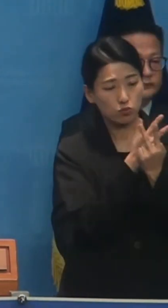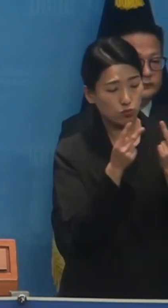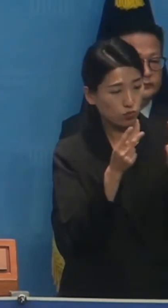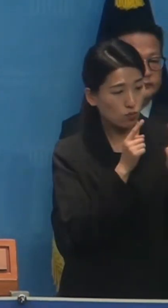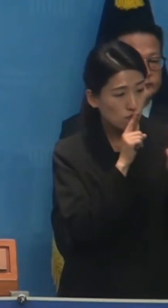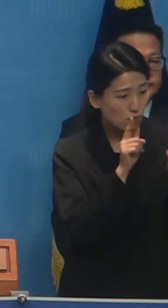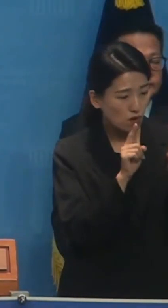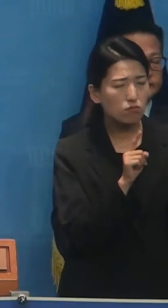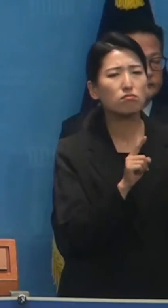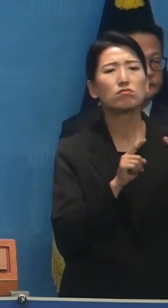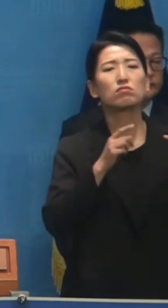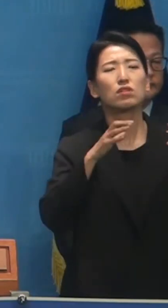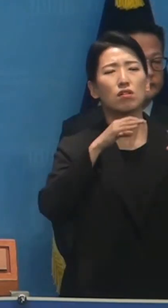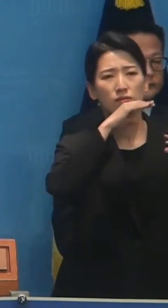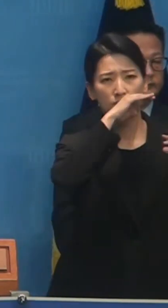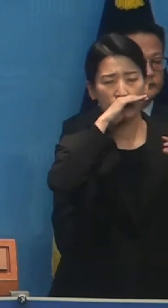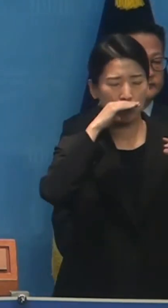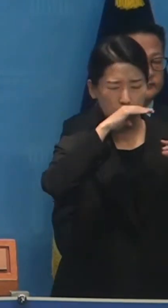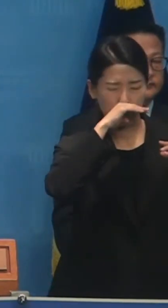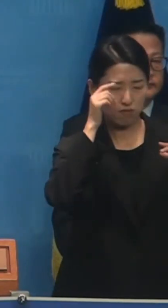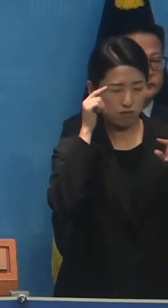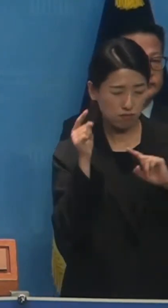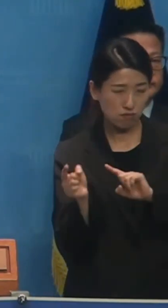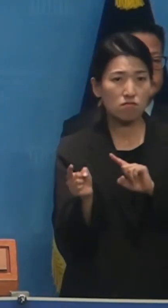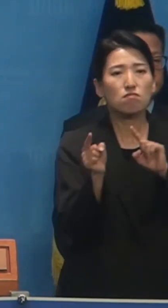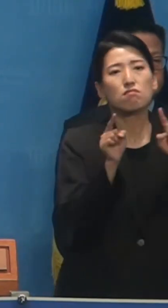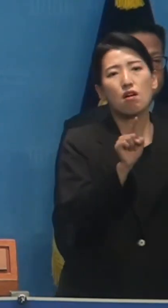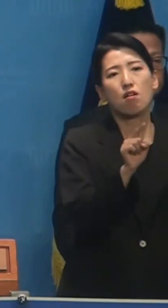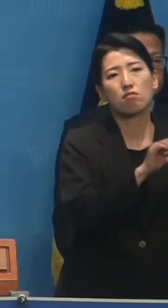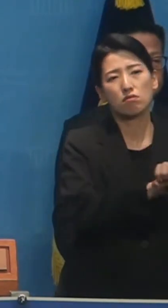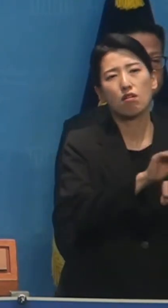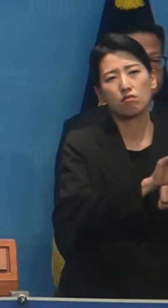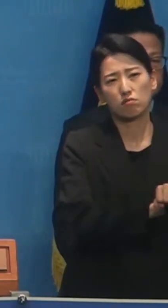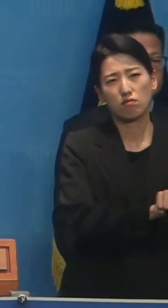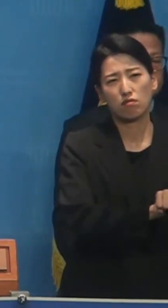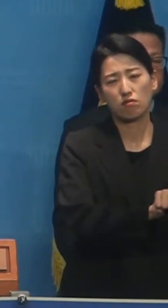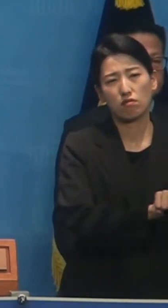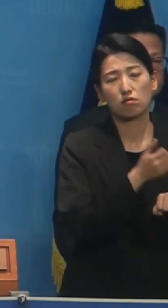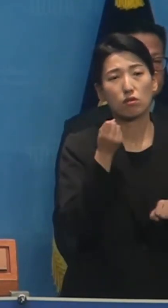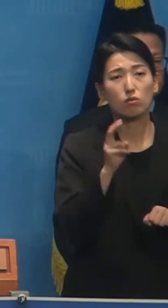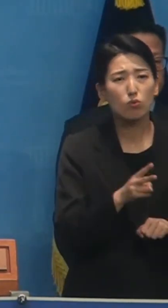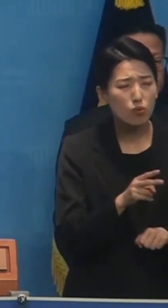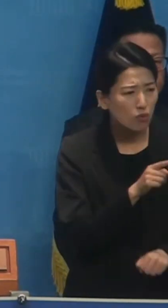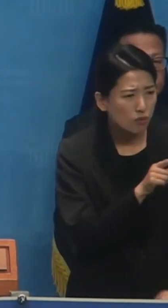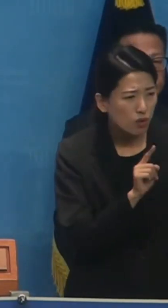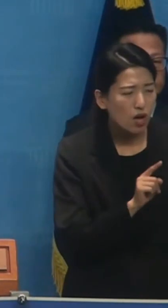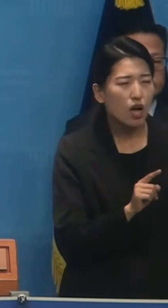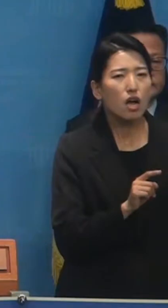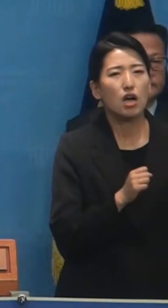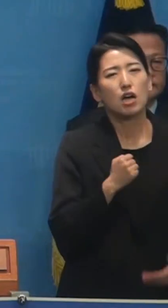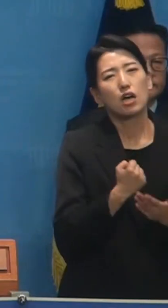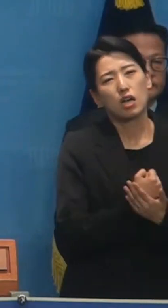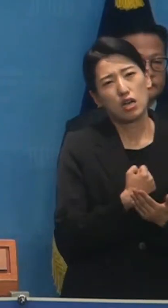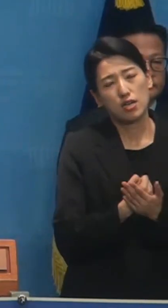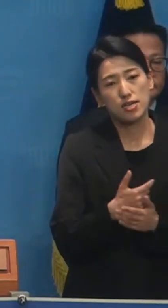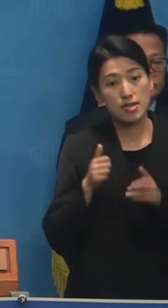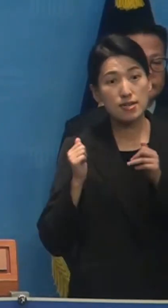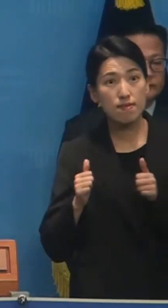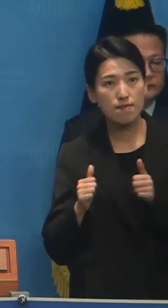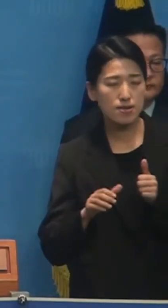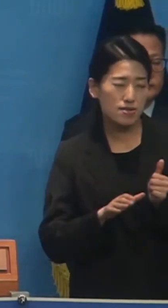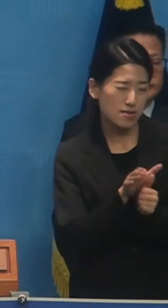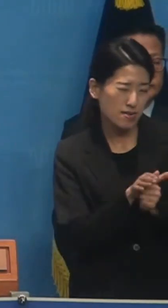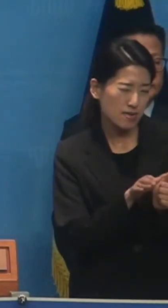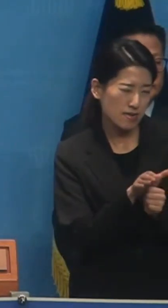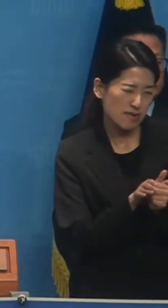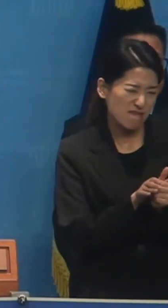세우신 훌륭한 지도자이기도 하지만 사법 카르텔에 의한 피해자라는 공통점이 있습니다. 이재명